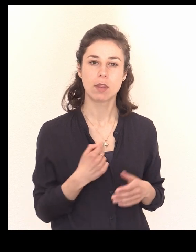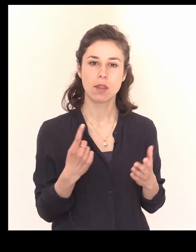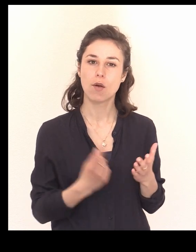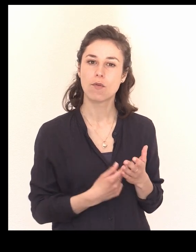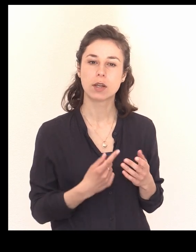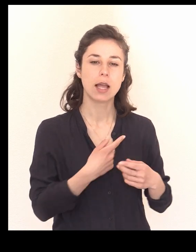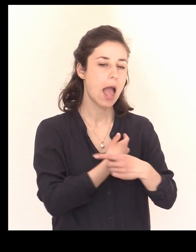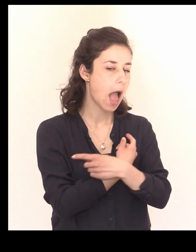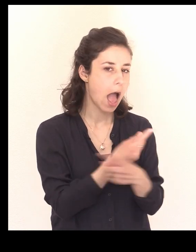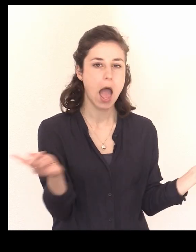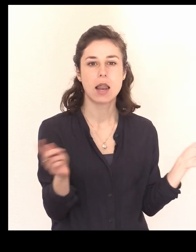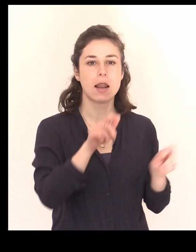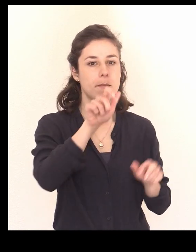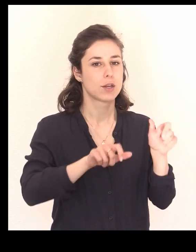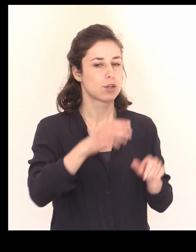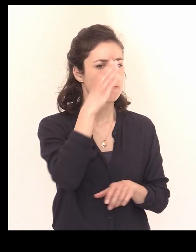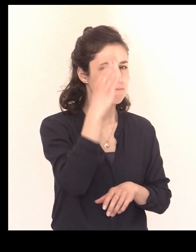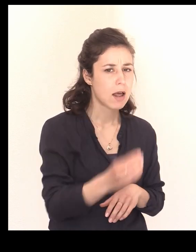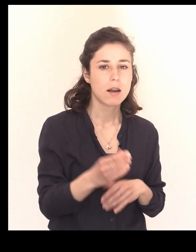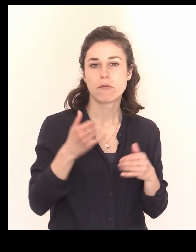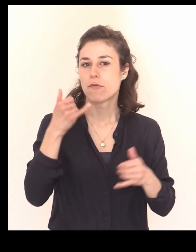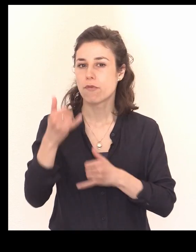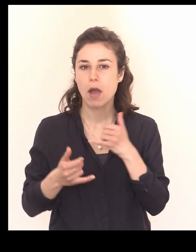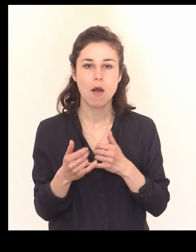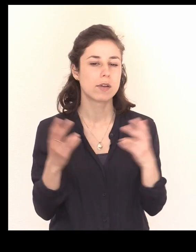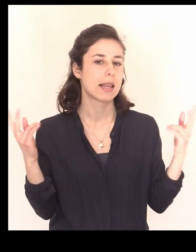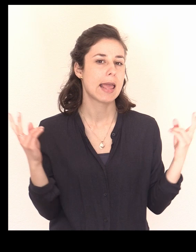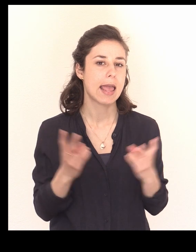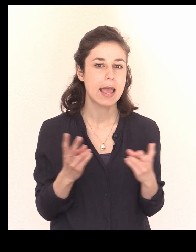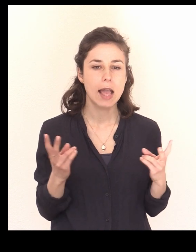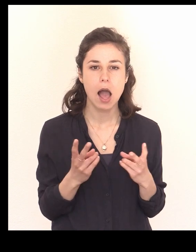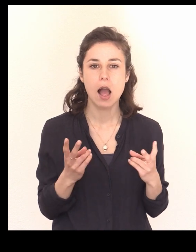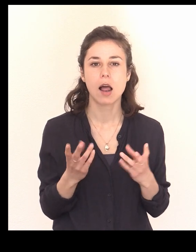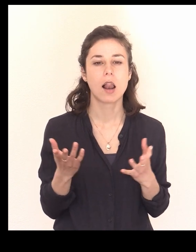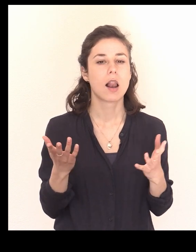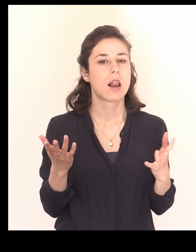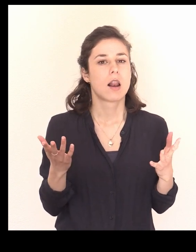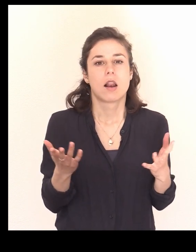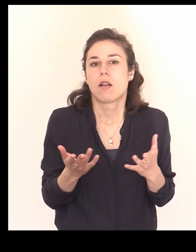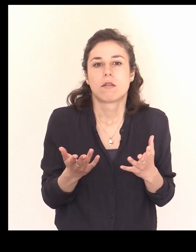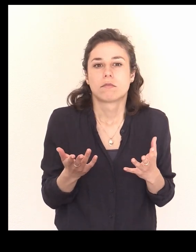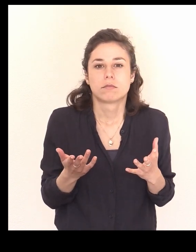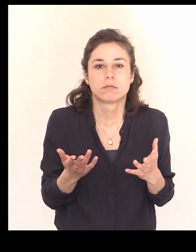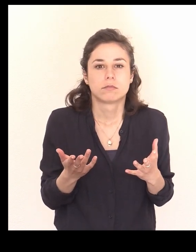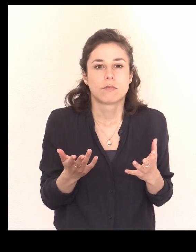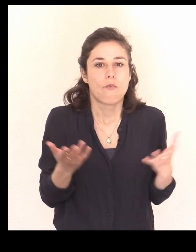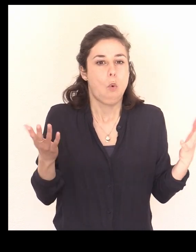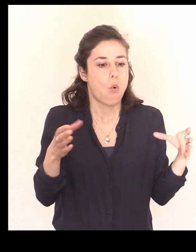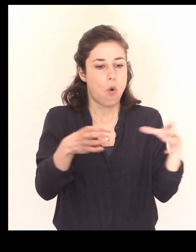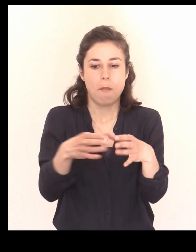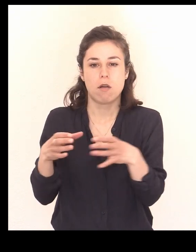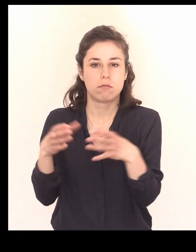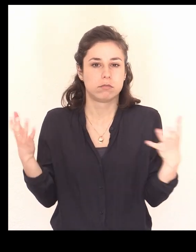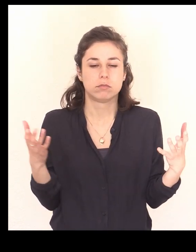Ich fordere, dass alle Menschen, Männer, Frauen, egal welcher, egal wozu